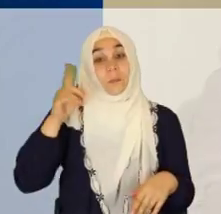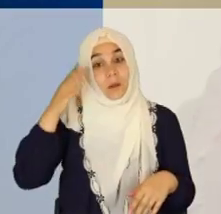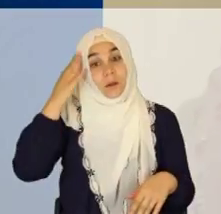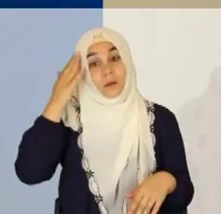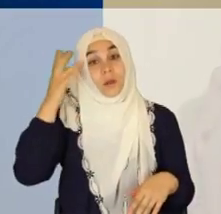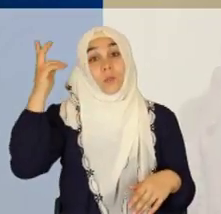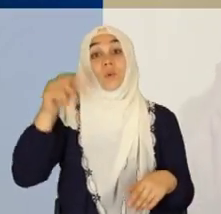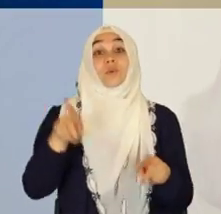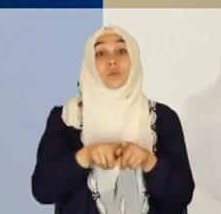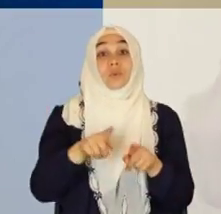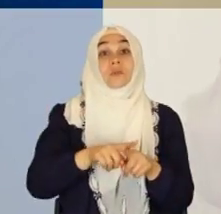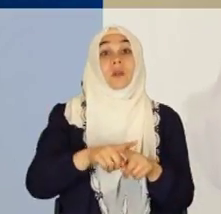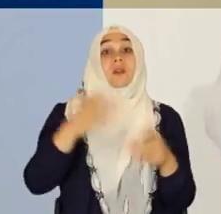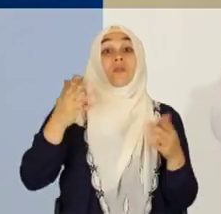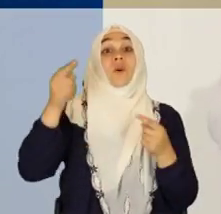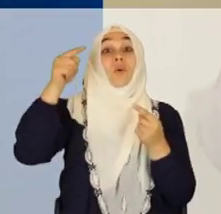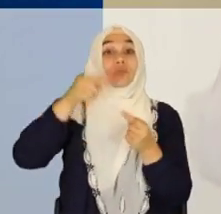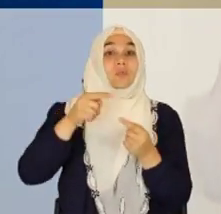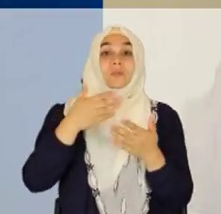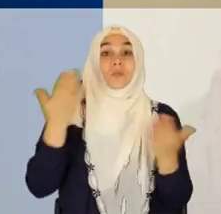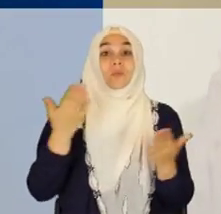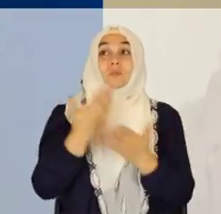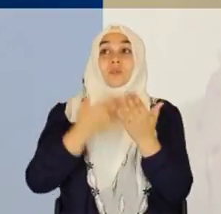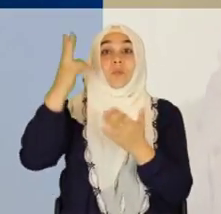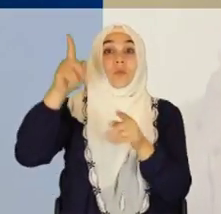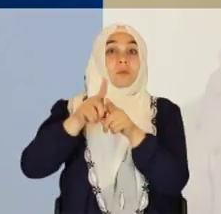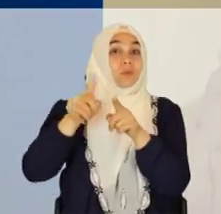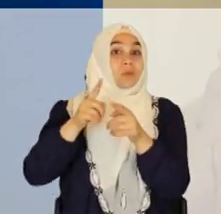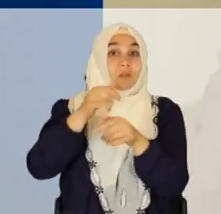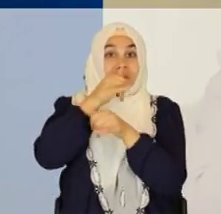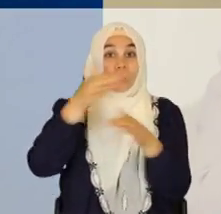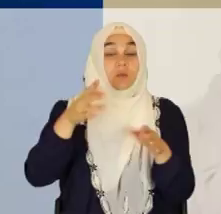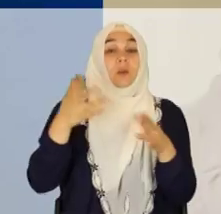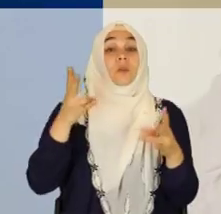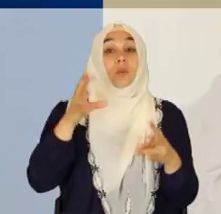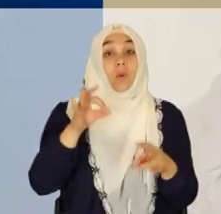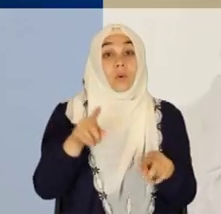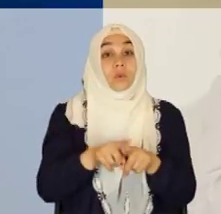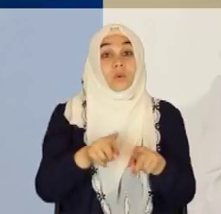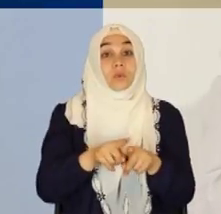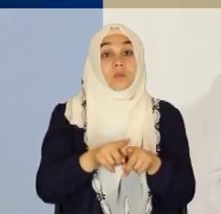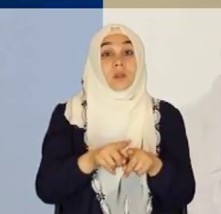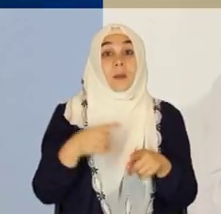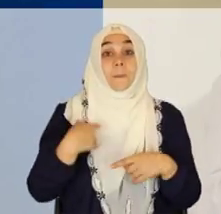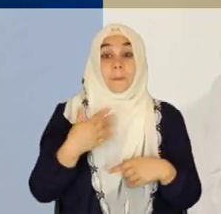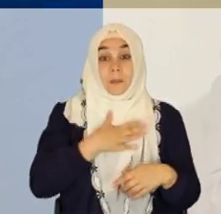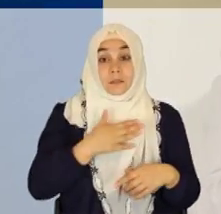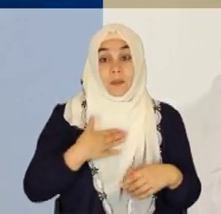Juda Allohni misli yo'q. Allohga misol keltirib bo'lmaydi. Lekin ana ojiz bir